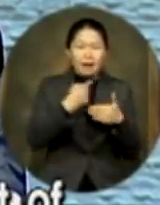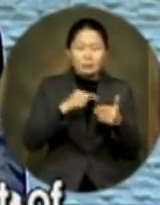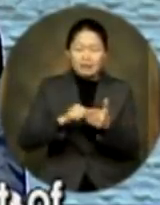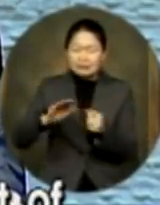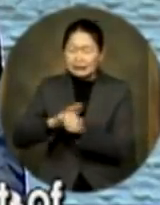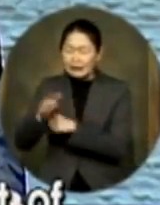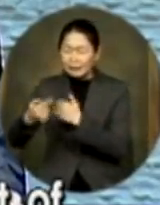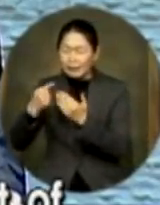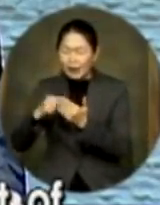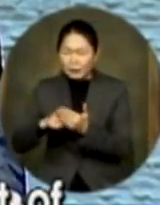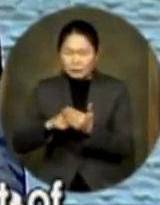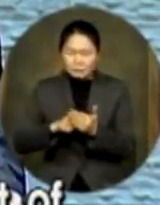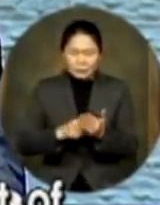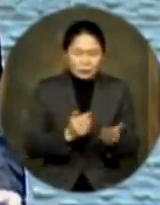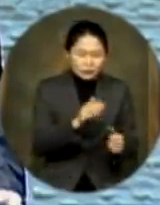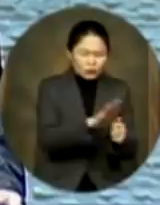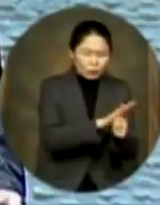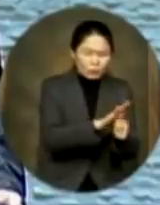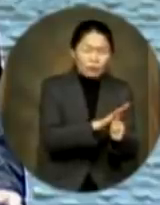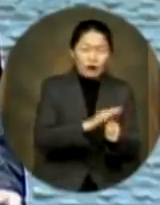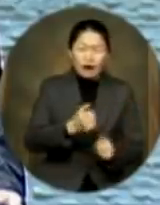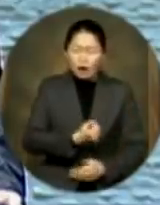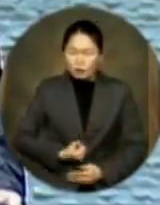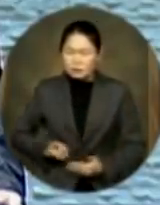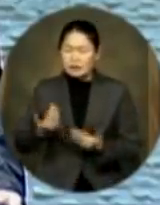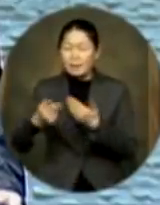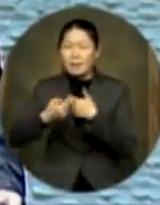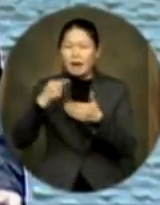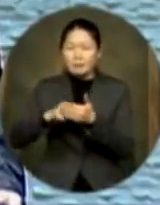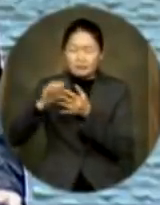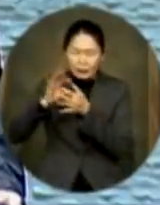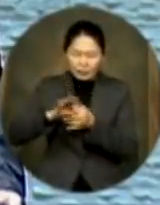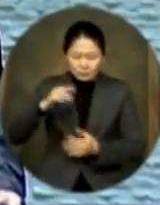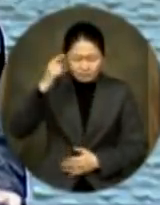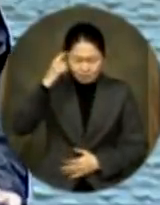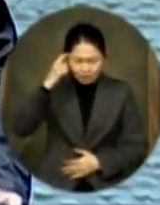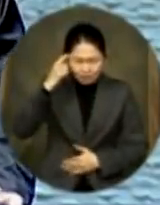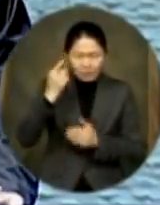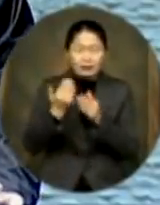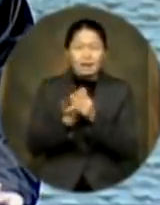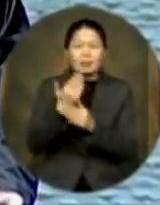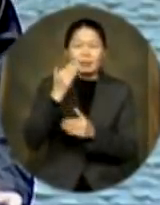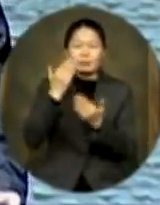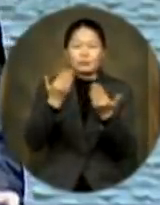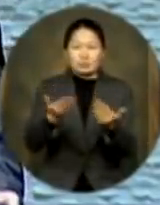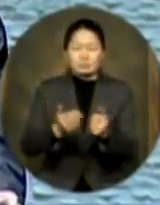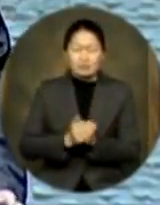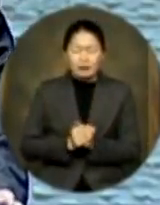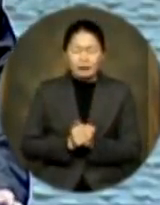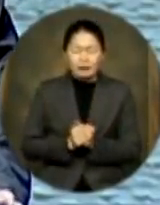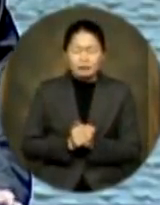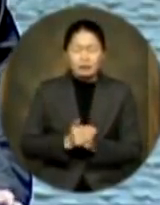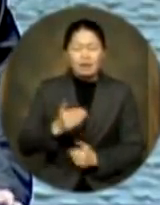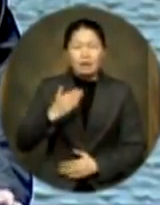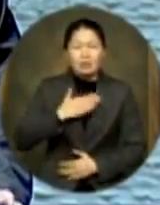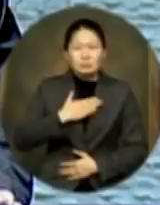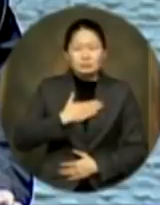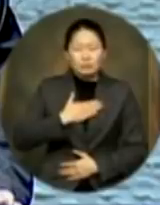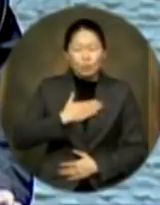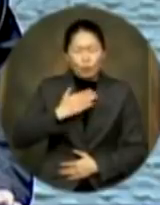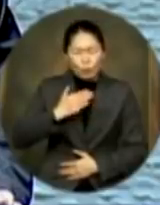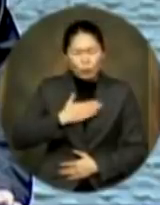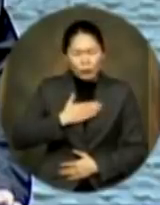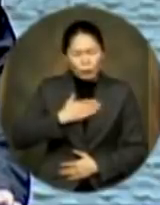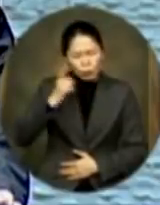헌신의 마음들이 지속적으로 생각나게 하셨습니다 그러면서 나는 왜 그렇게 못하나